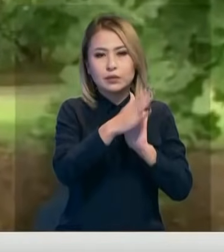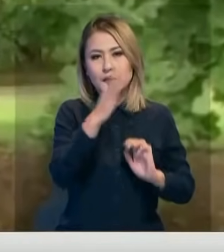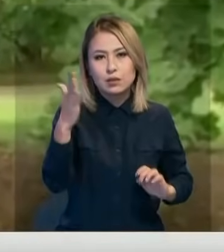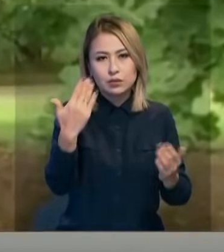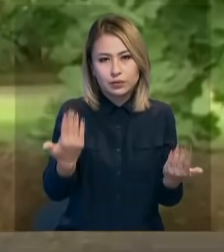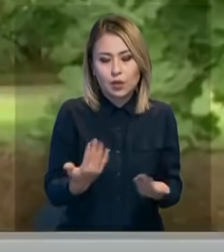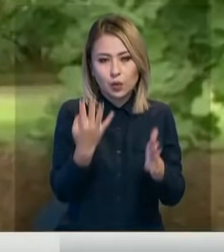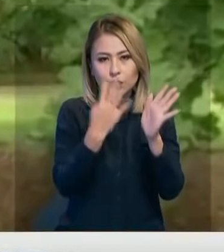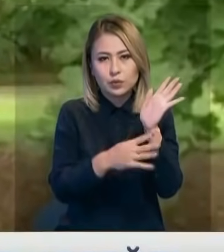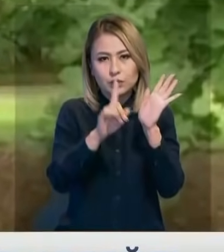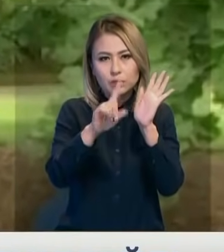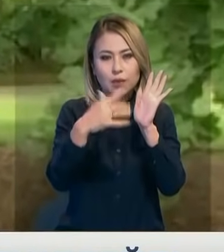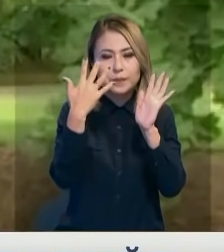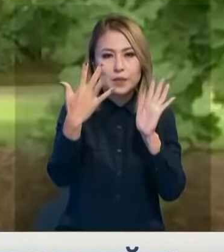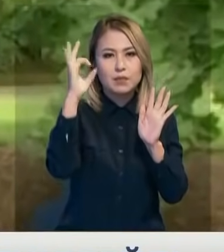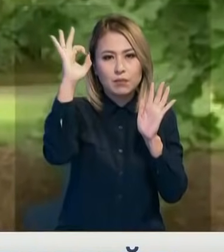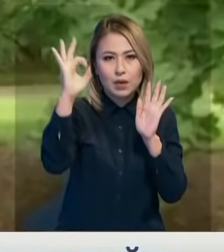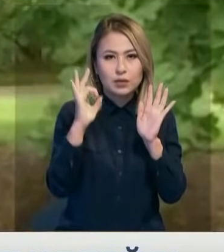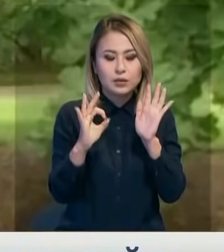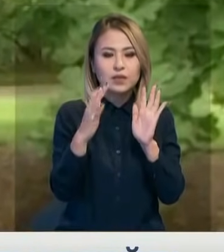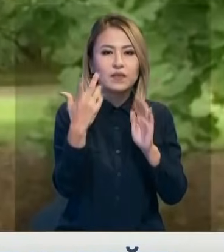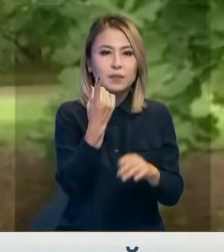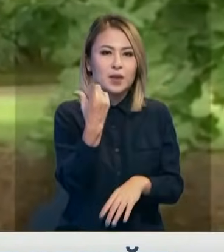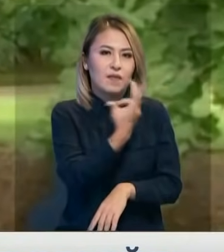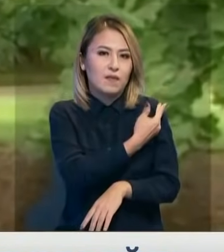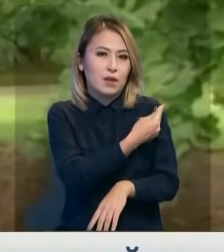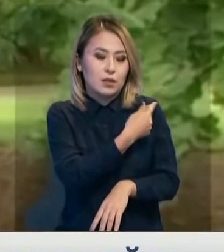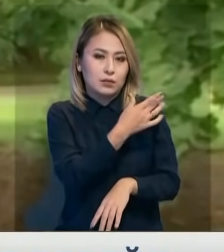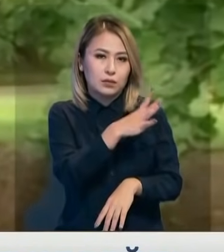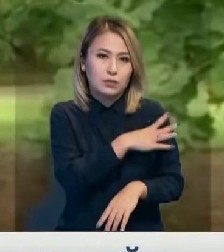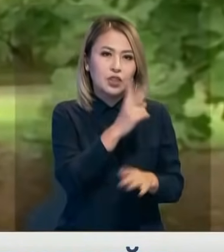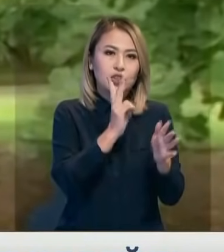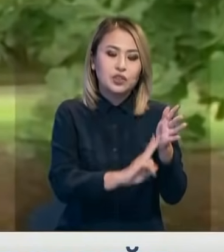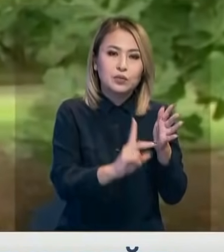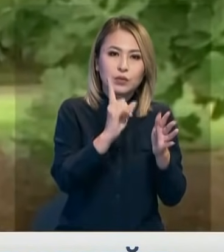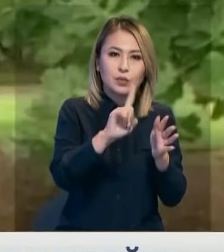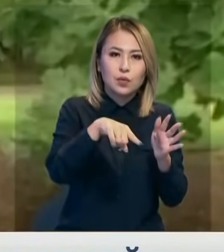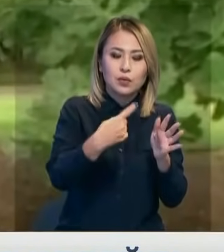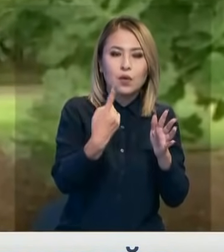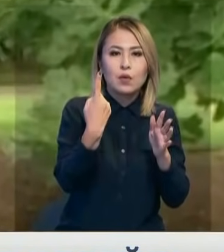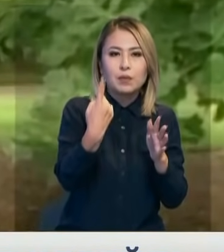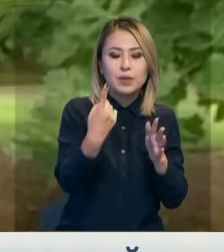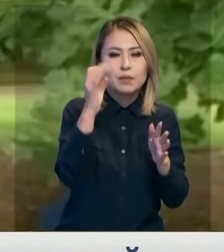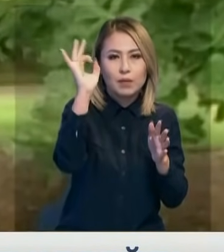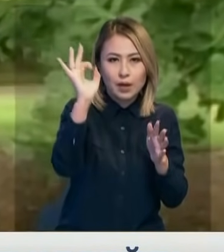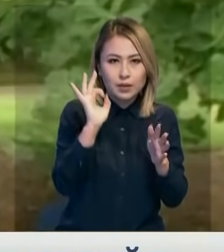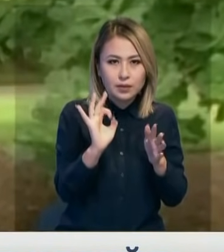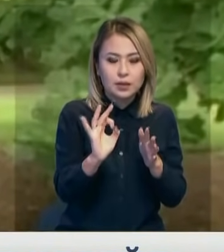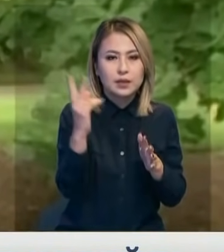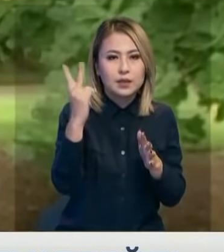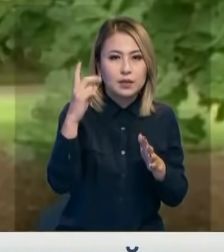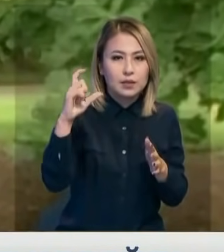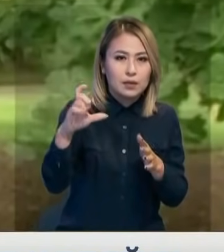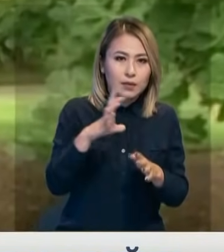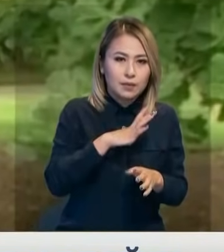тұрғындардың 90.5% вакцинаның бірінші дозасын, ал 71.1% екінші дозасын